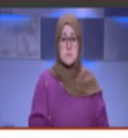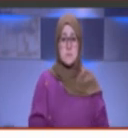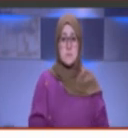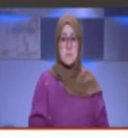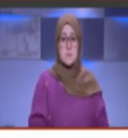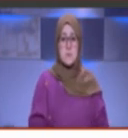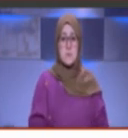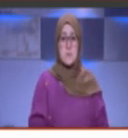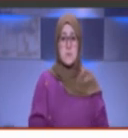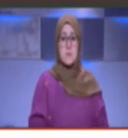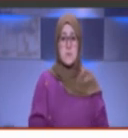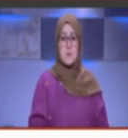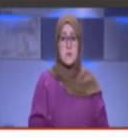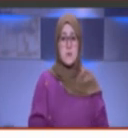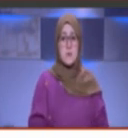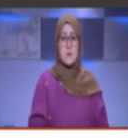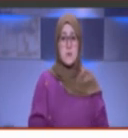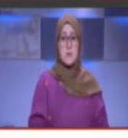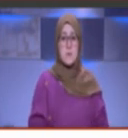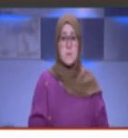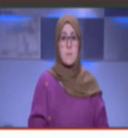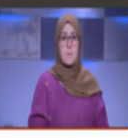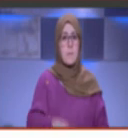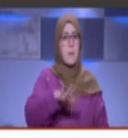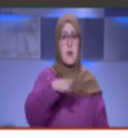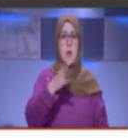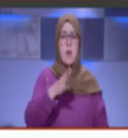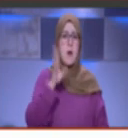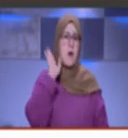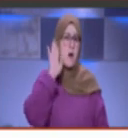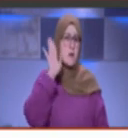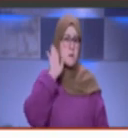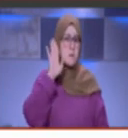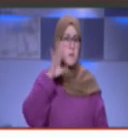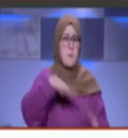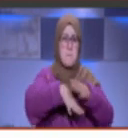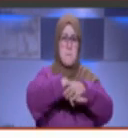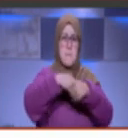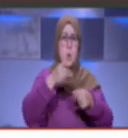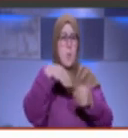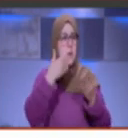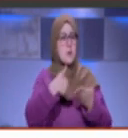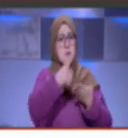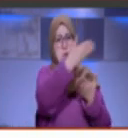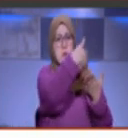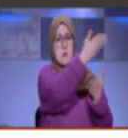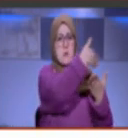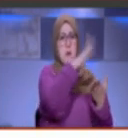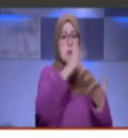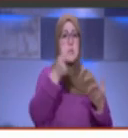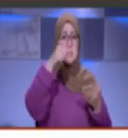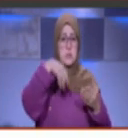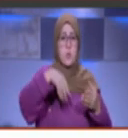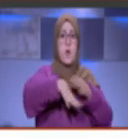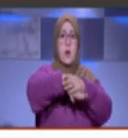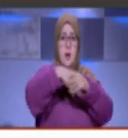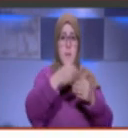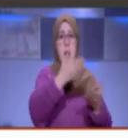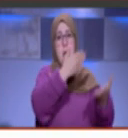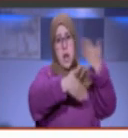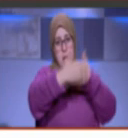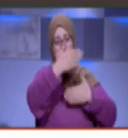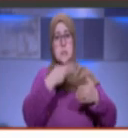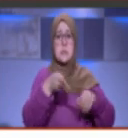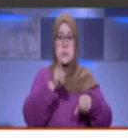ذهبت بعيدا عن هذه البلاد العظيمة وكرست إنتاجها في الخارج. سوف نعمل على إعادتها، وكنت قد تحدثت عن